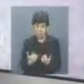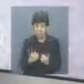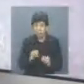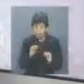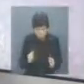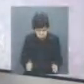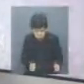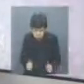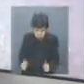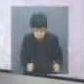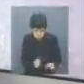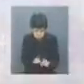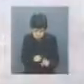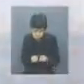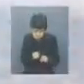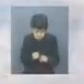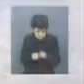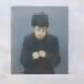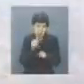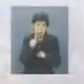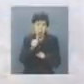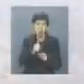งนักปั่นรุ่นหลานเข้าเส้นชัยในรายการนี้ค่ะ